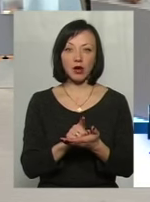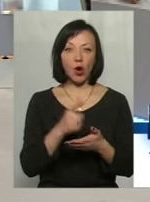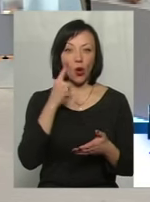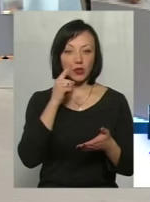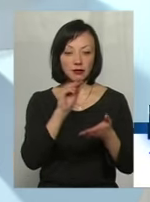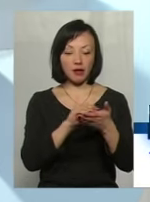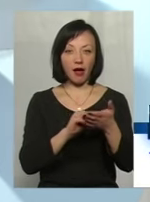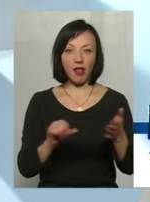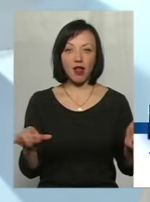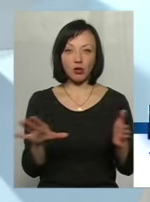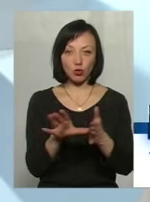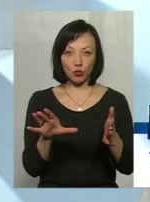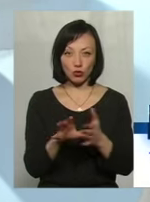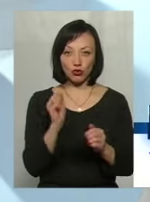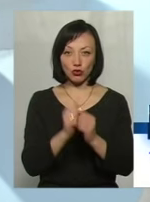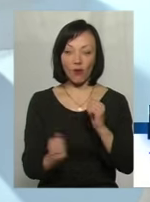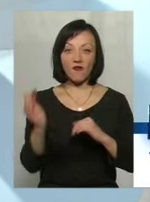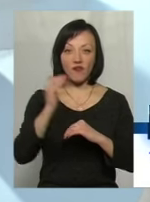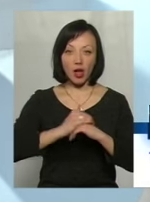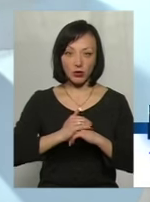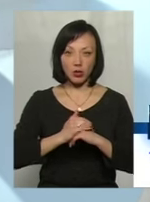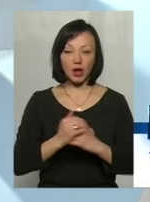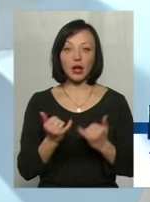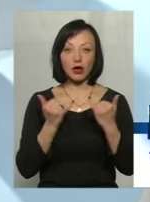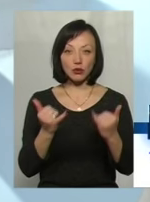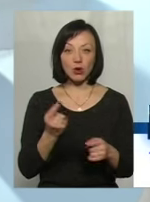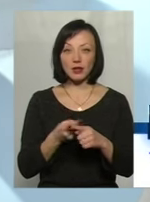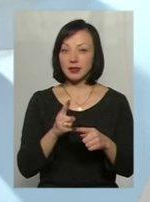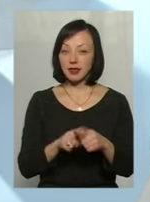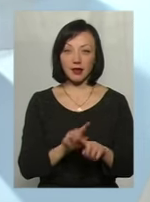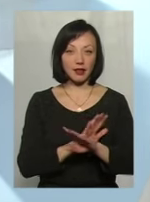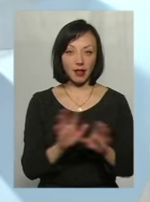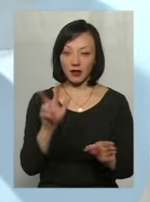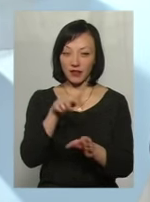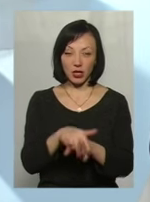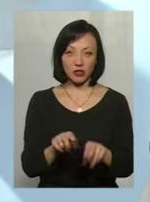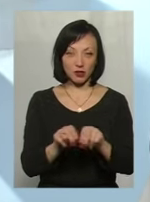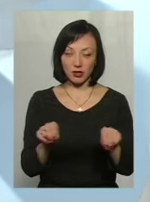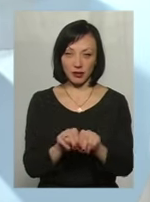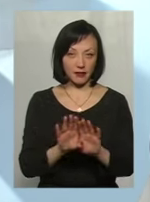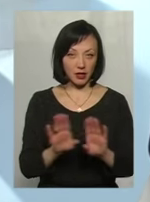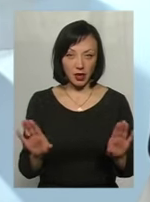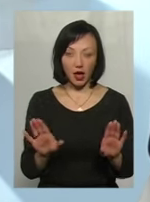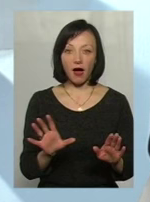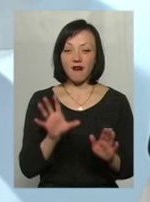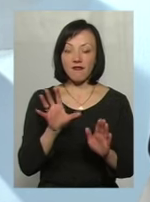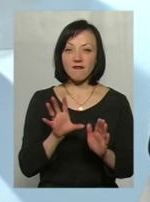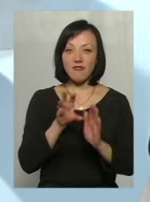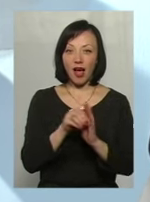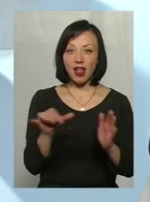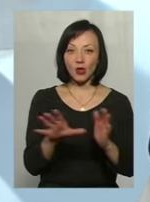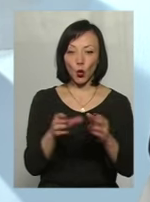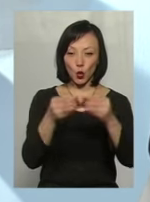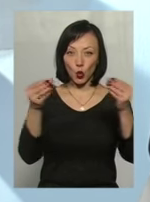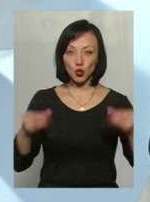оцінку в електронний носій щовечора. Для цього ми, знову ж таки, не йдемо шляхом навантаження вчителів. Ведення електронного журналу буде